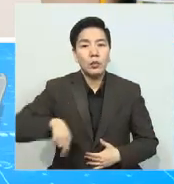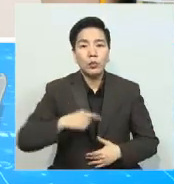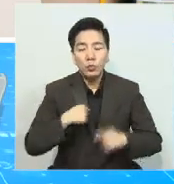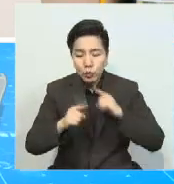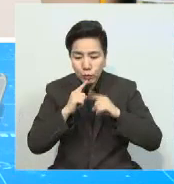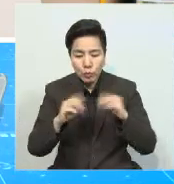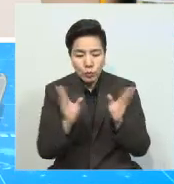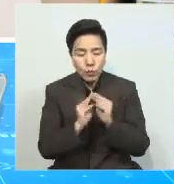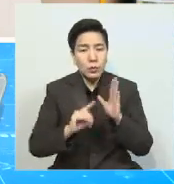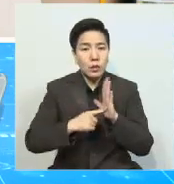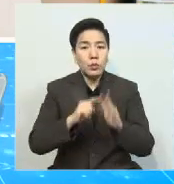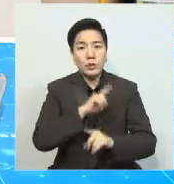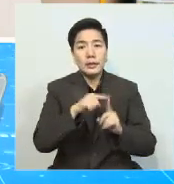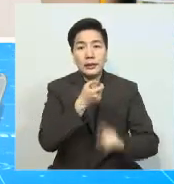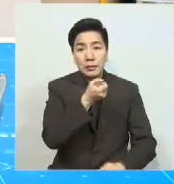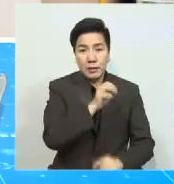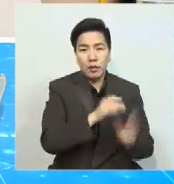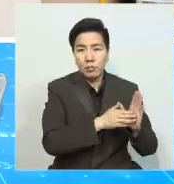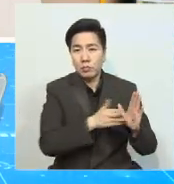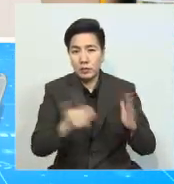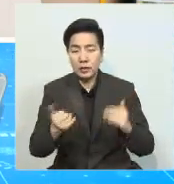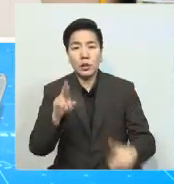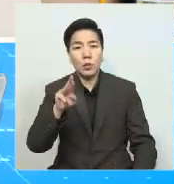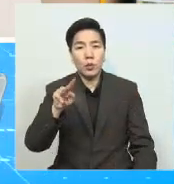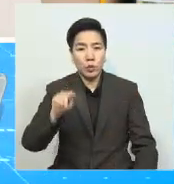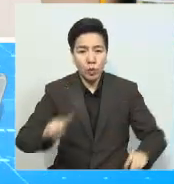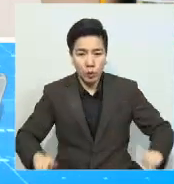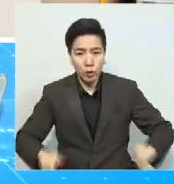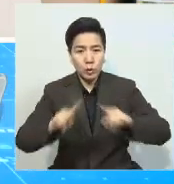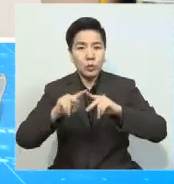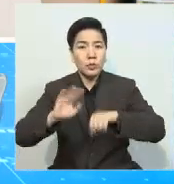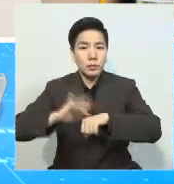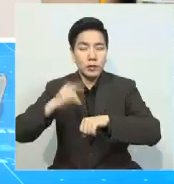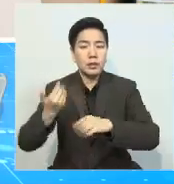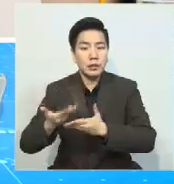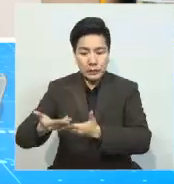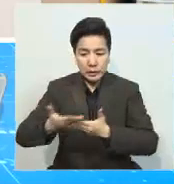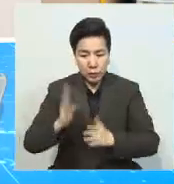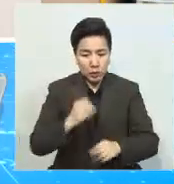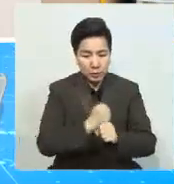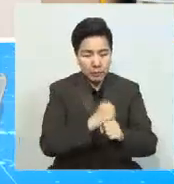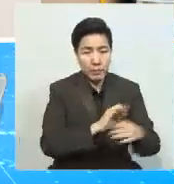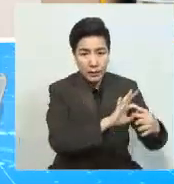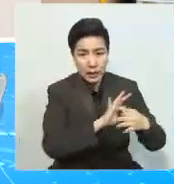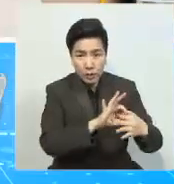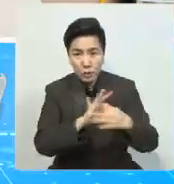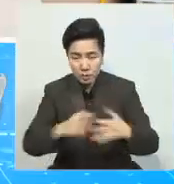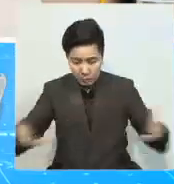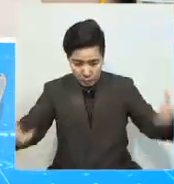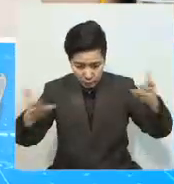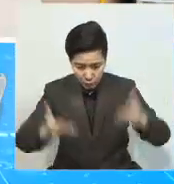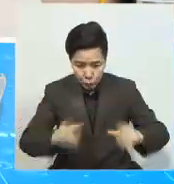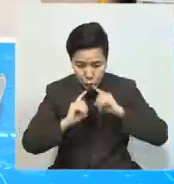กันแล้วก็ประชุมกันตั้งแต่วันที่19ธันวาคมนะครับโดยท่านรัฐมนตรีกระทรวงทรัพย์ท่านพลเอกสุรศักดิ์ก็เชิญหน่วยงานทุกหน่วยมานั่งห